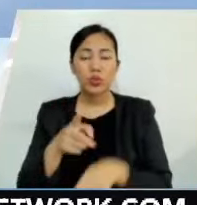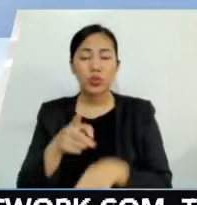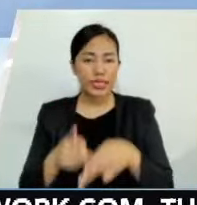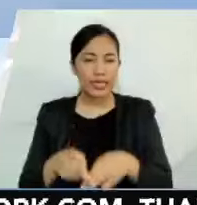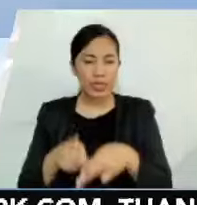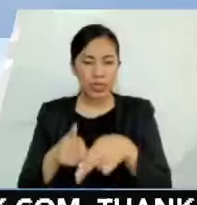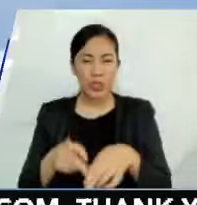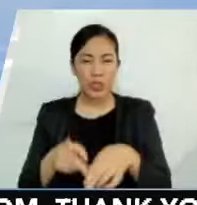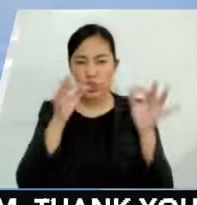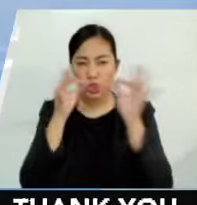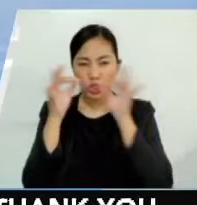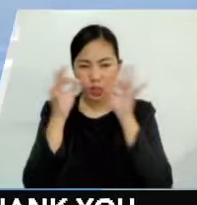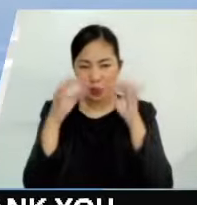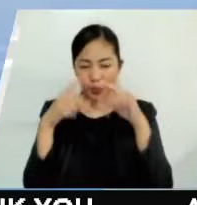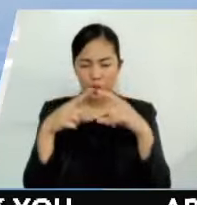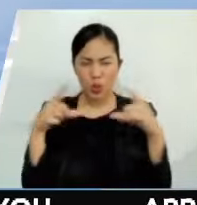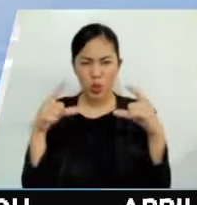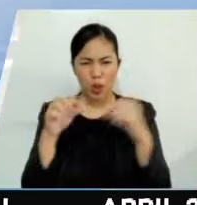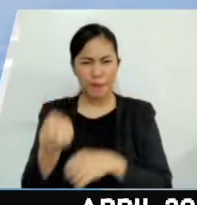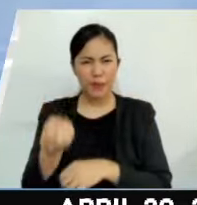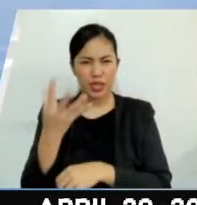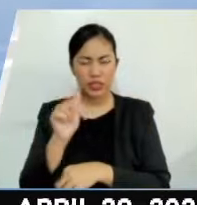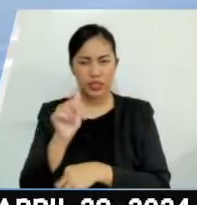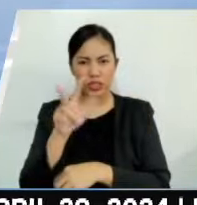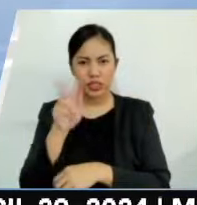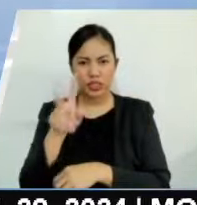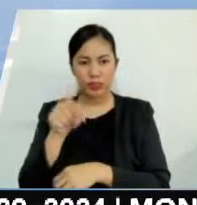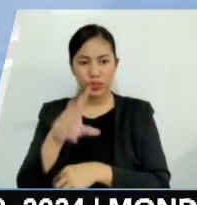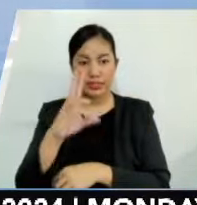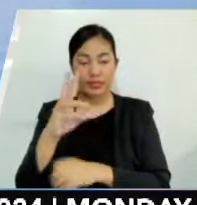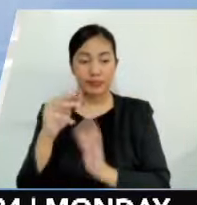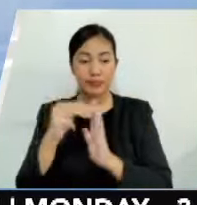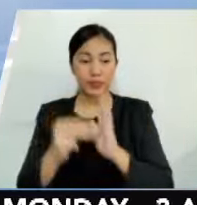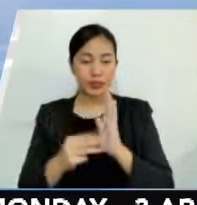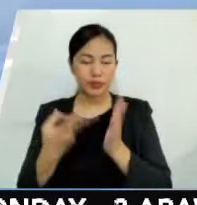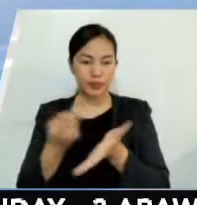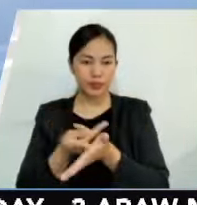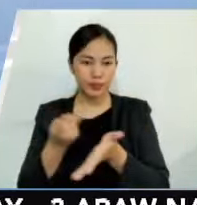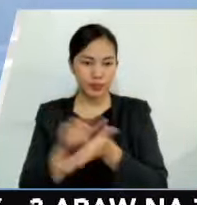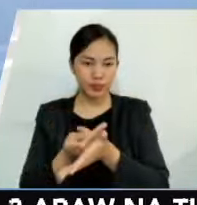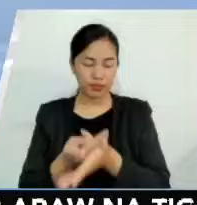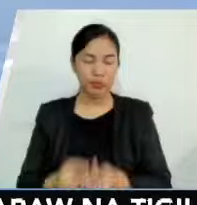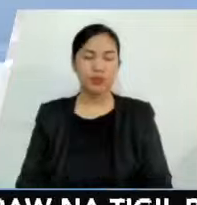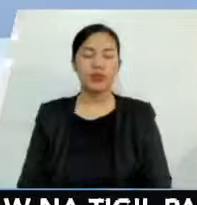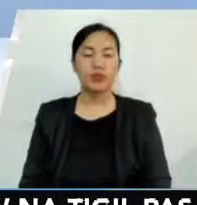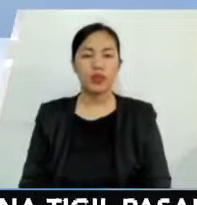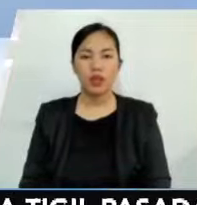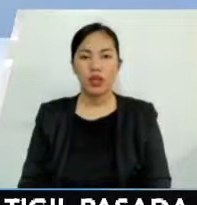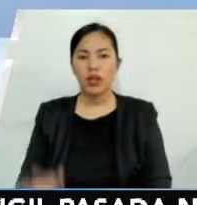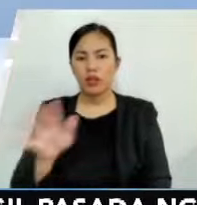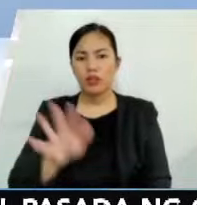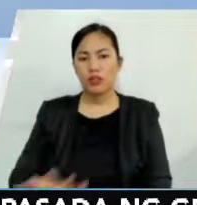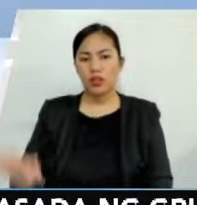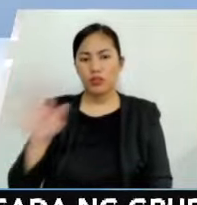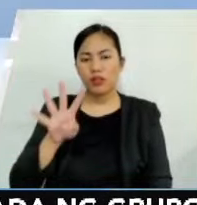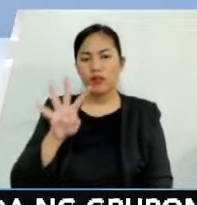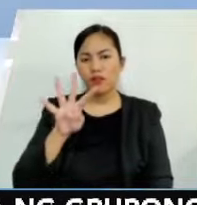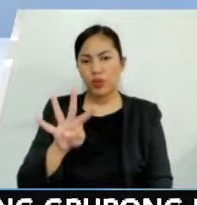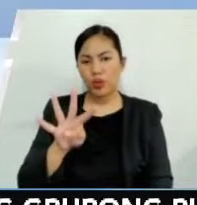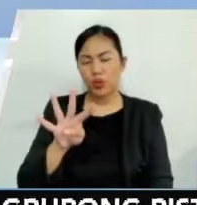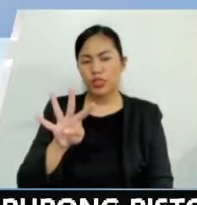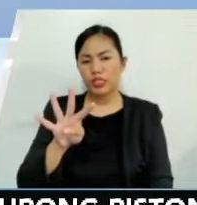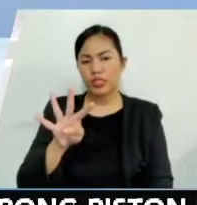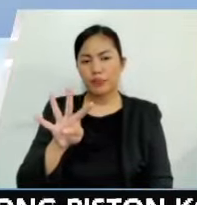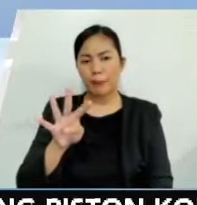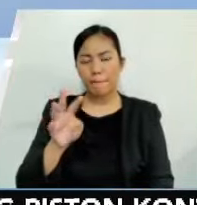halagang aabot sa 13.6 million pesos. Aabot naman sa halos 4 milyong pisong halaga ng